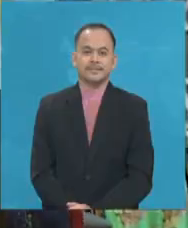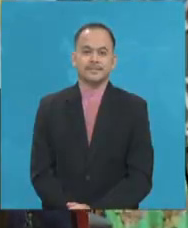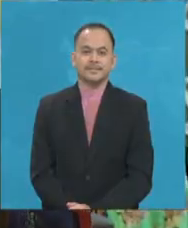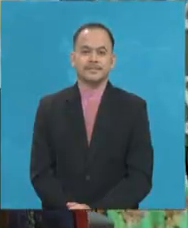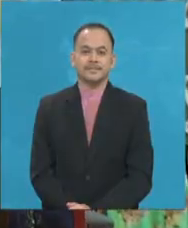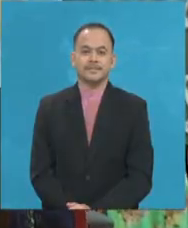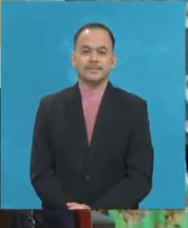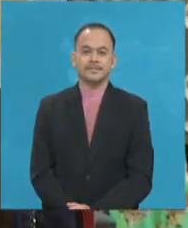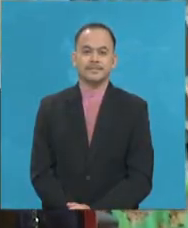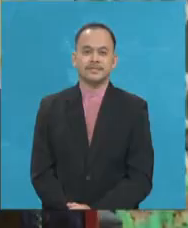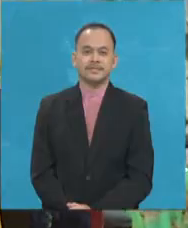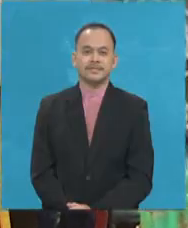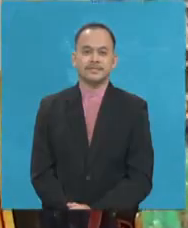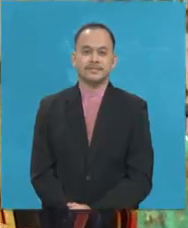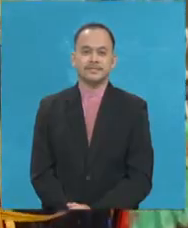hai